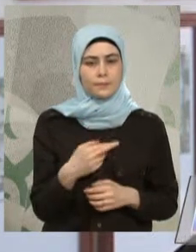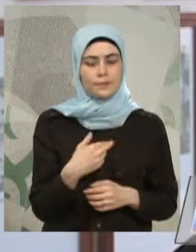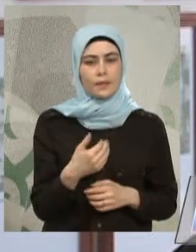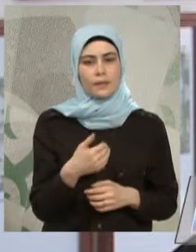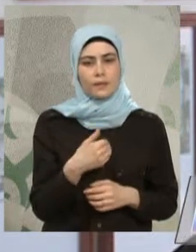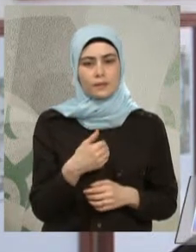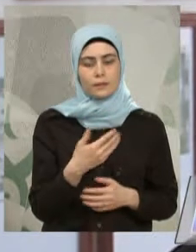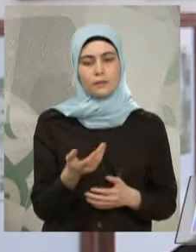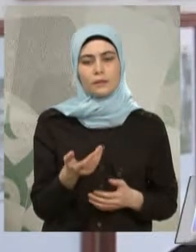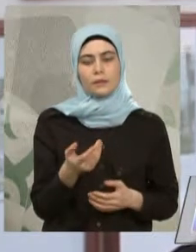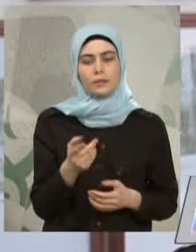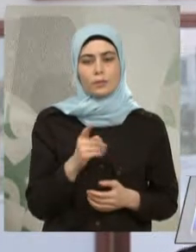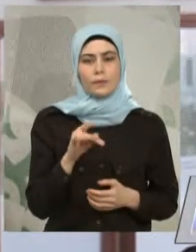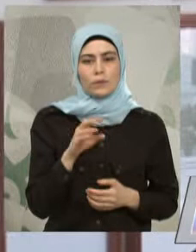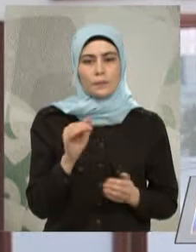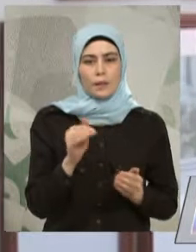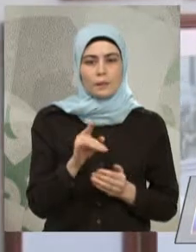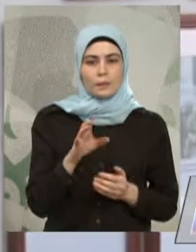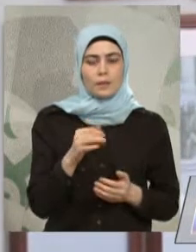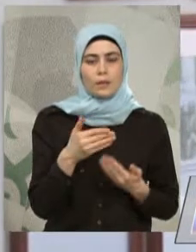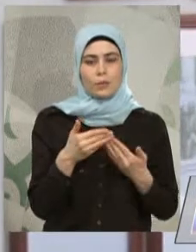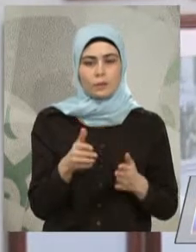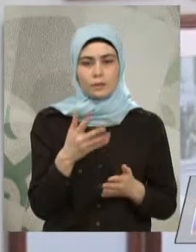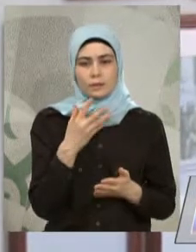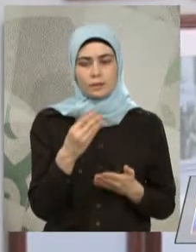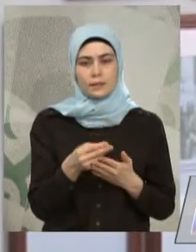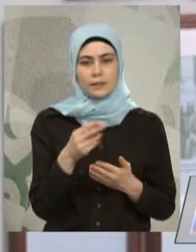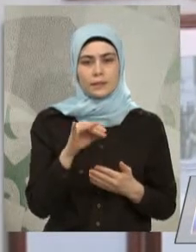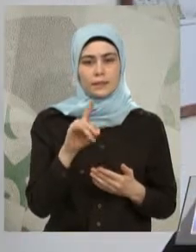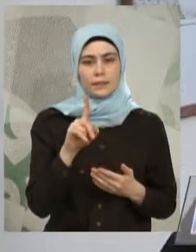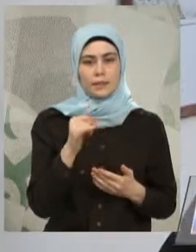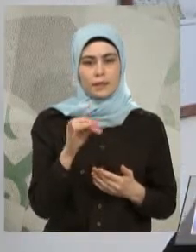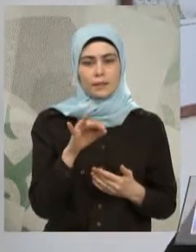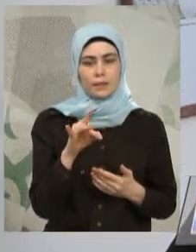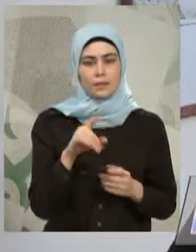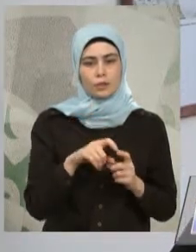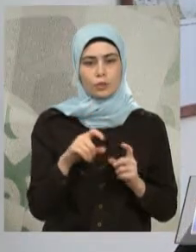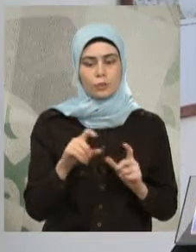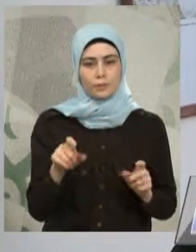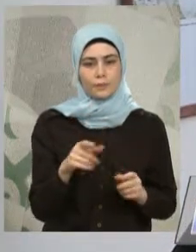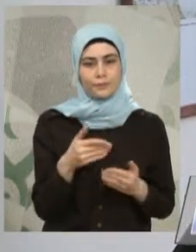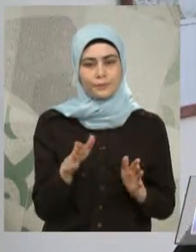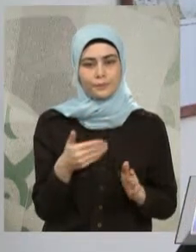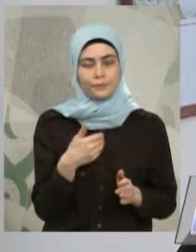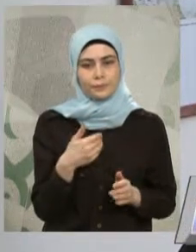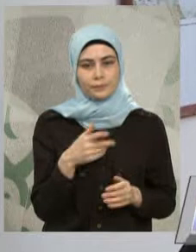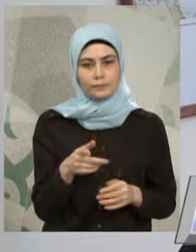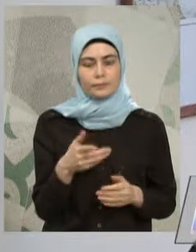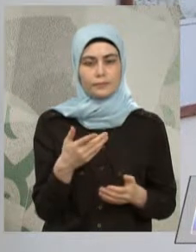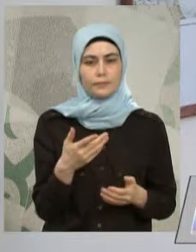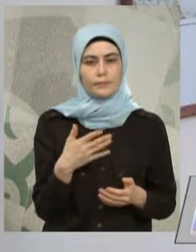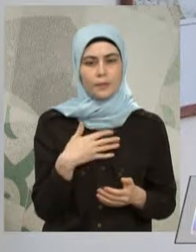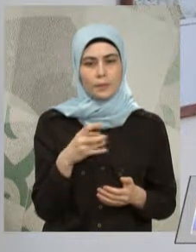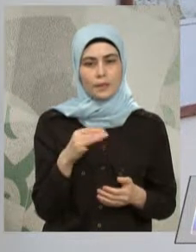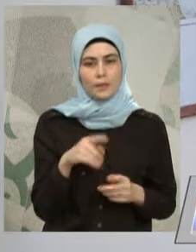и в русле малого бизнеса открыть какую-то дизайнерскую школу. Если считать, по моему мнению, то это